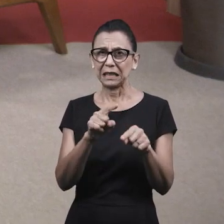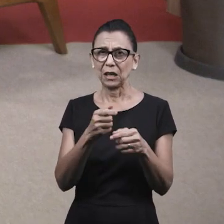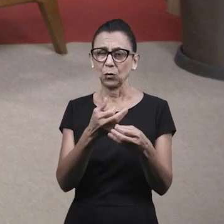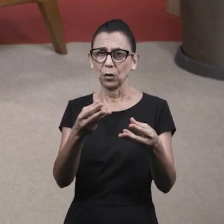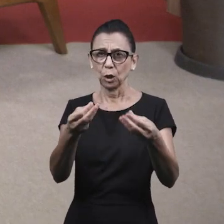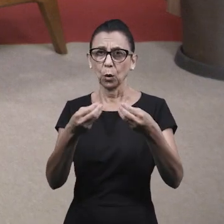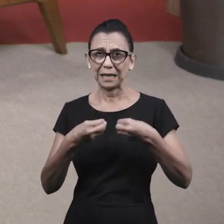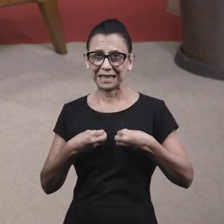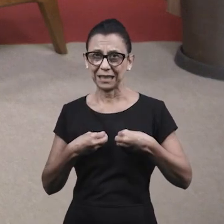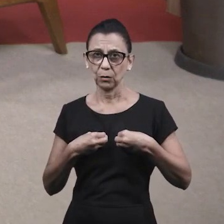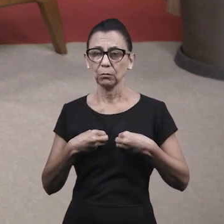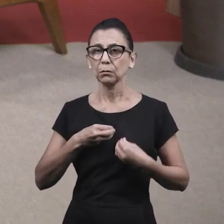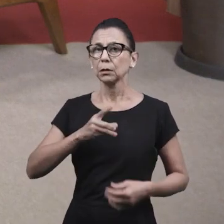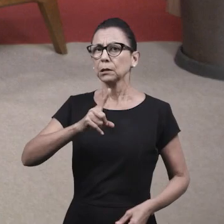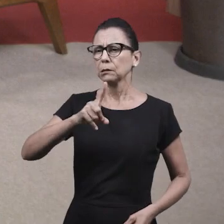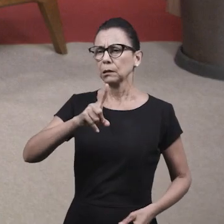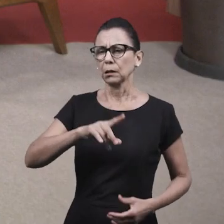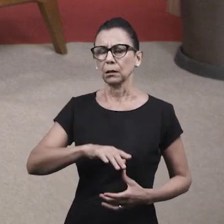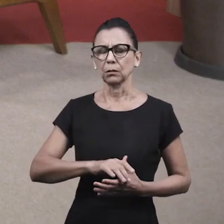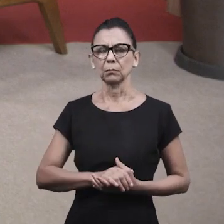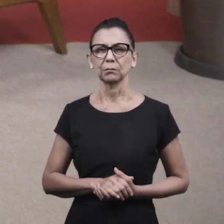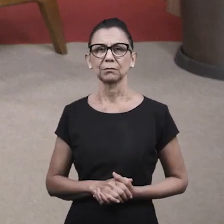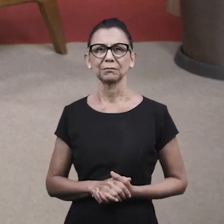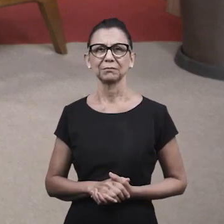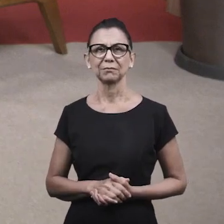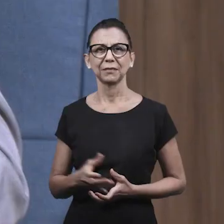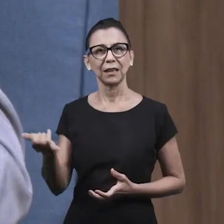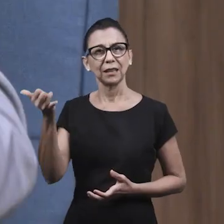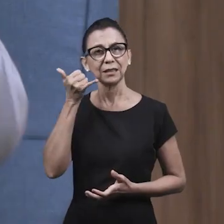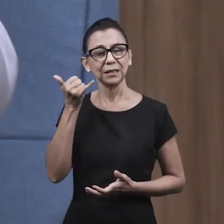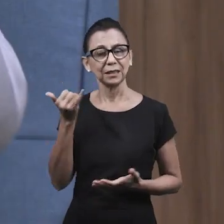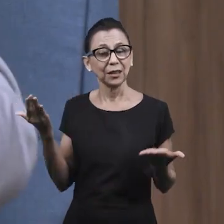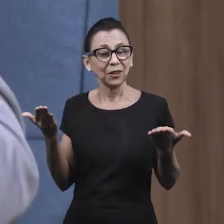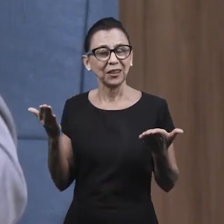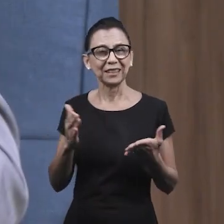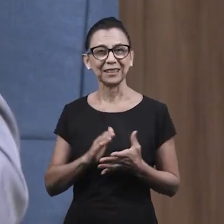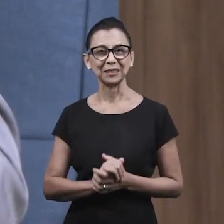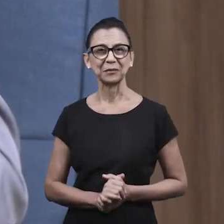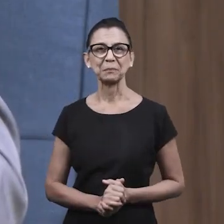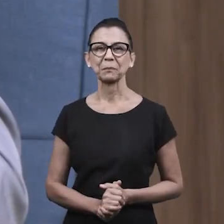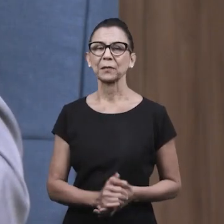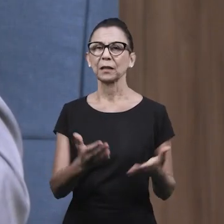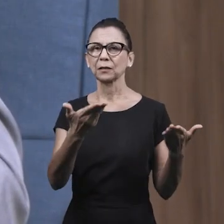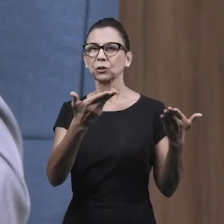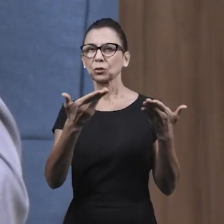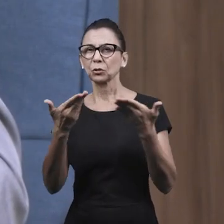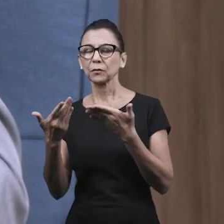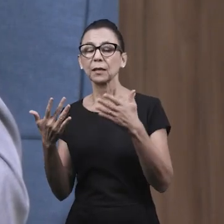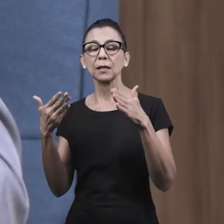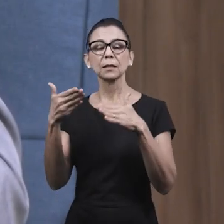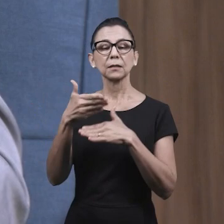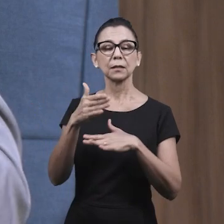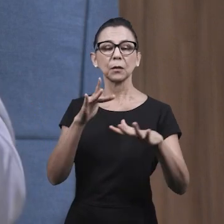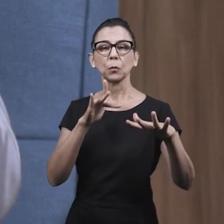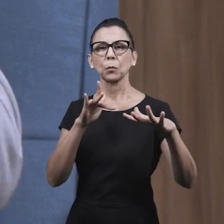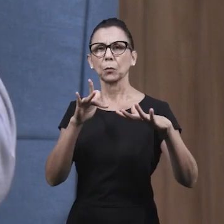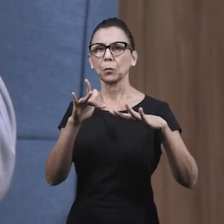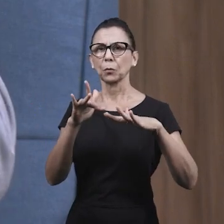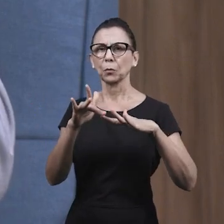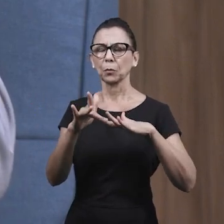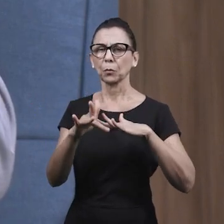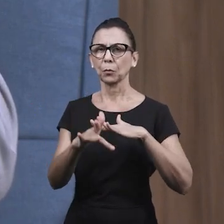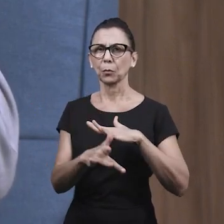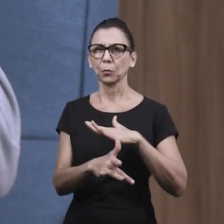C'est complètement gratuit. Appelez maintenant si vous le souhaitez. Je vous invite à accéder aussi à nos réseaux sociaux